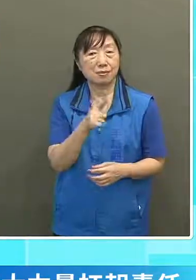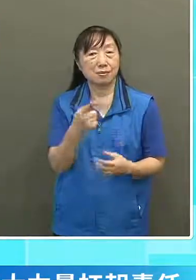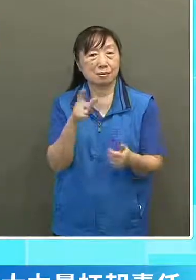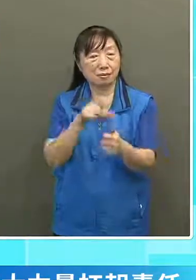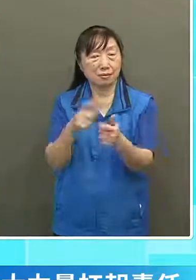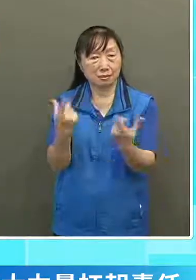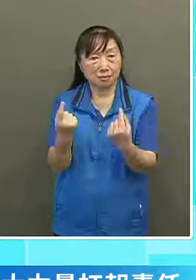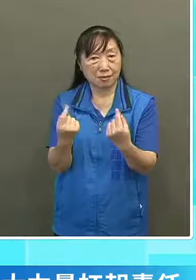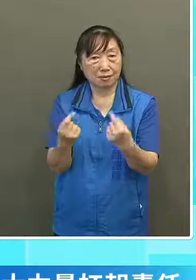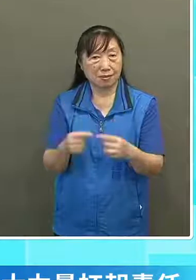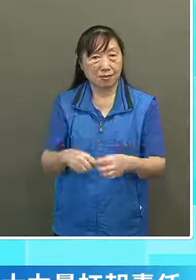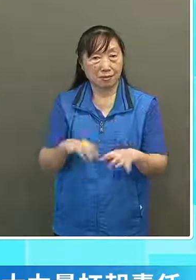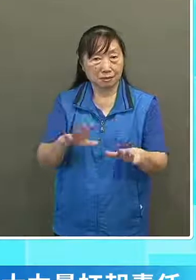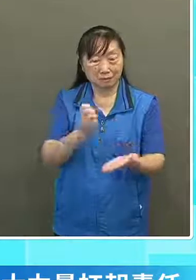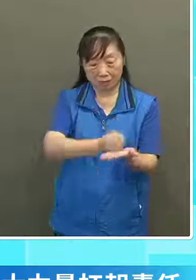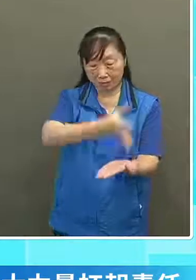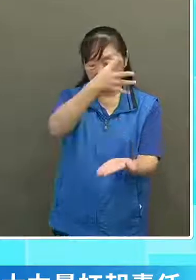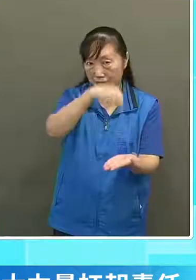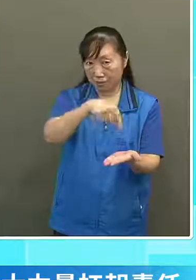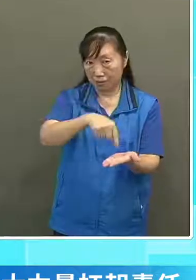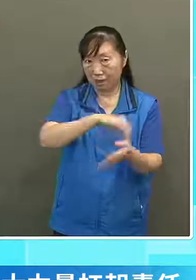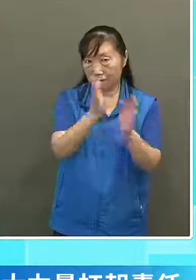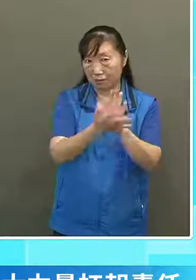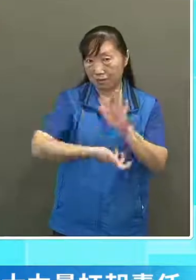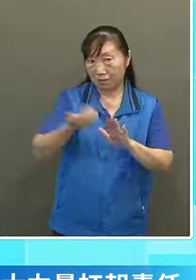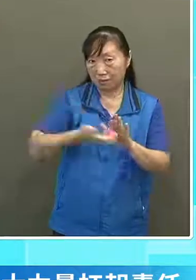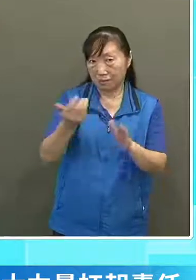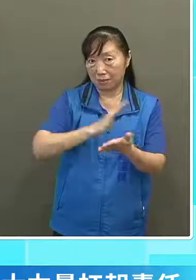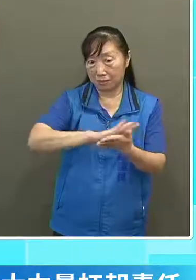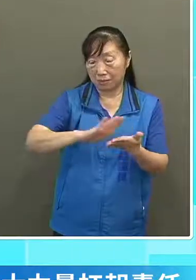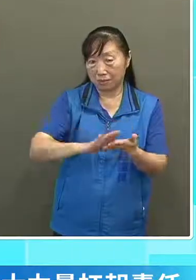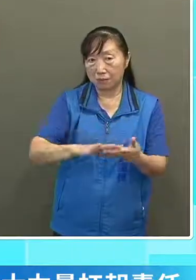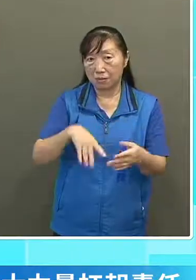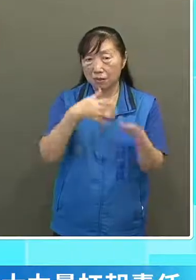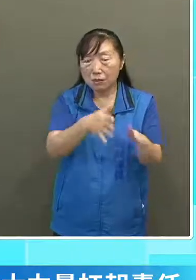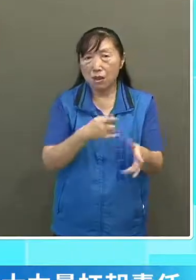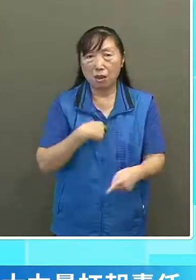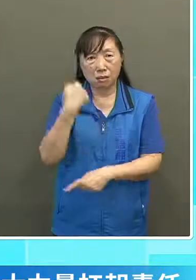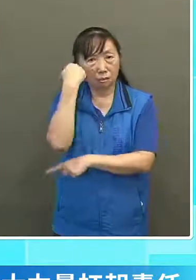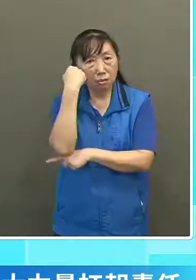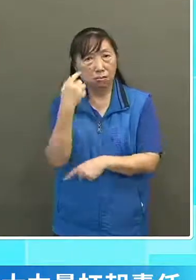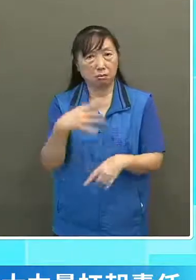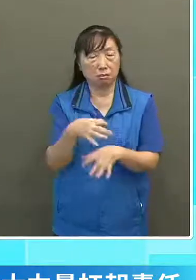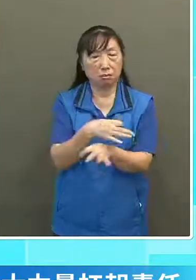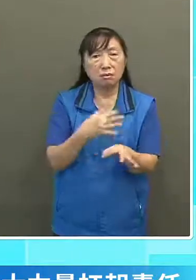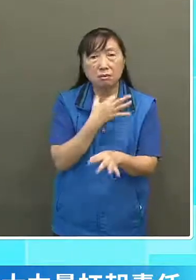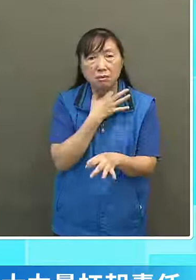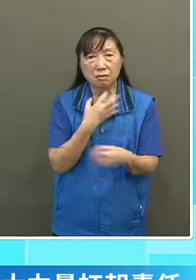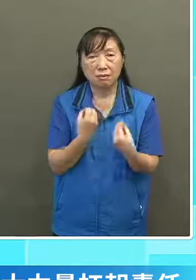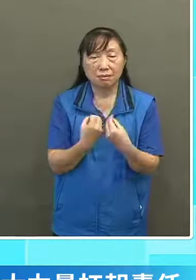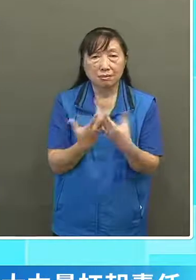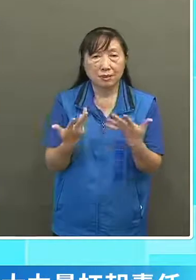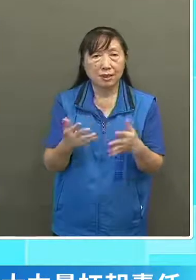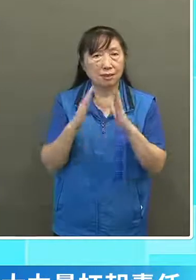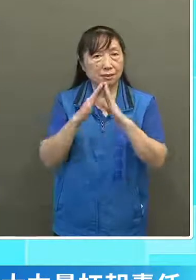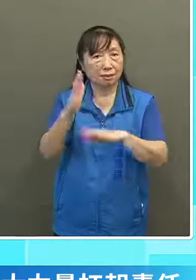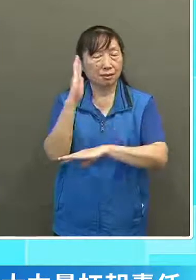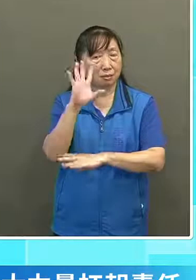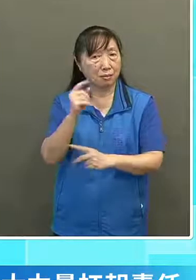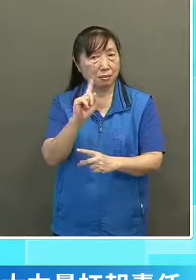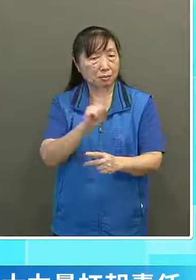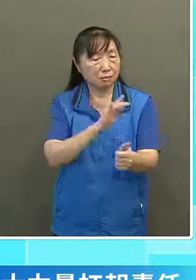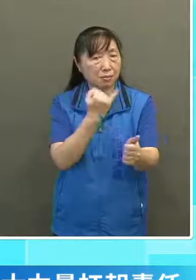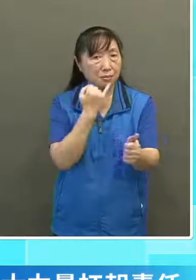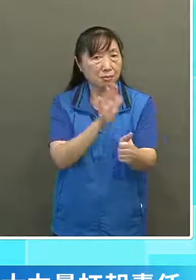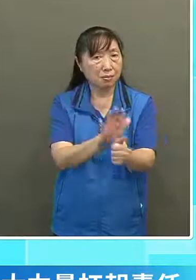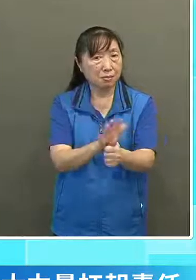就是现在因为整栋大楼清空，对这些住户的生活经济都造成很大影响，我们是否有什么方式可以去帮助